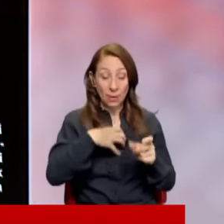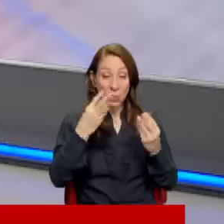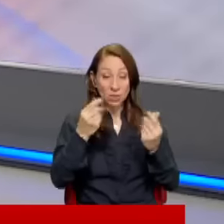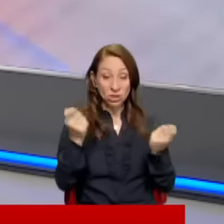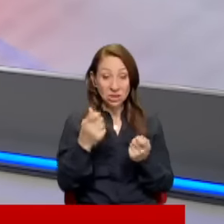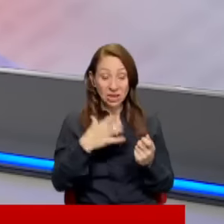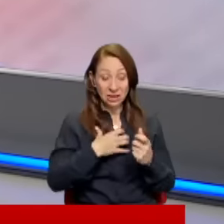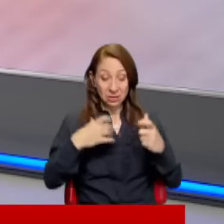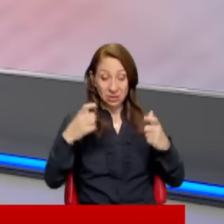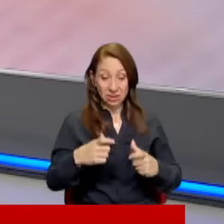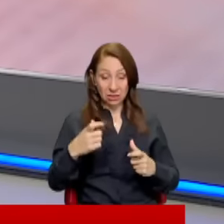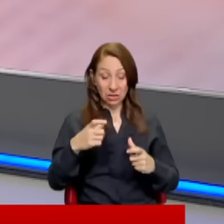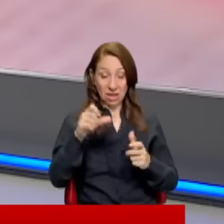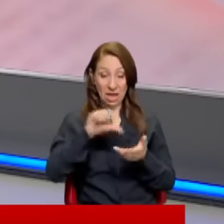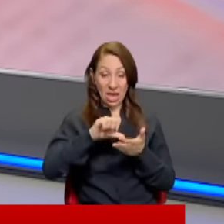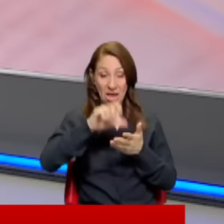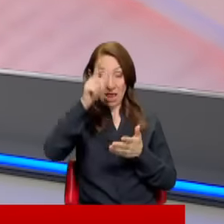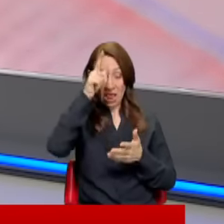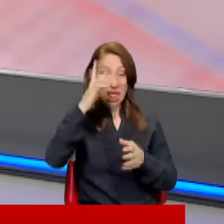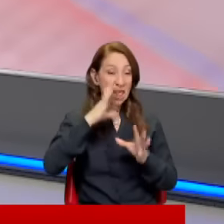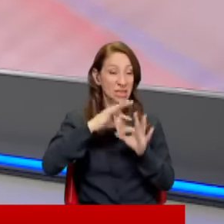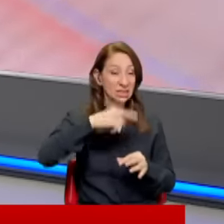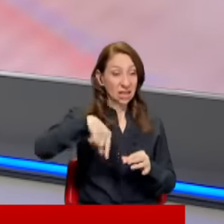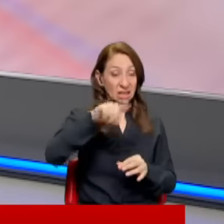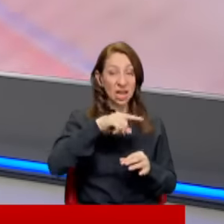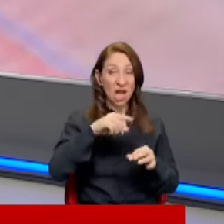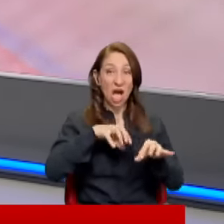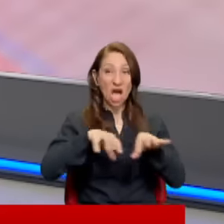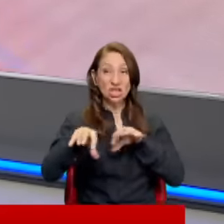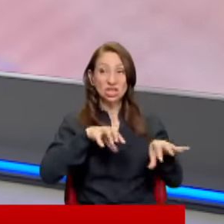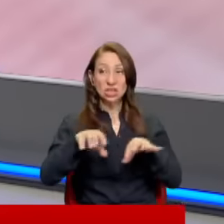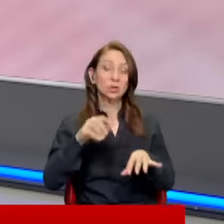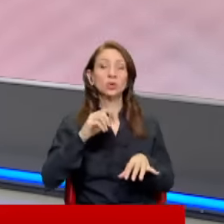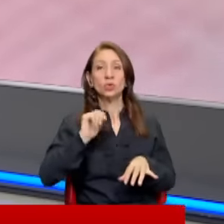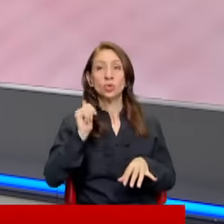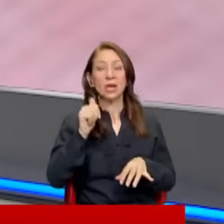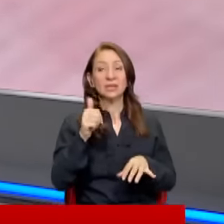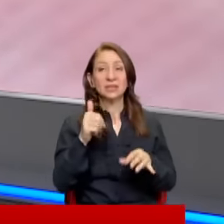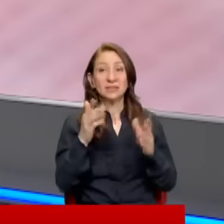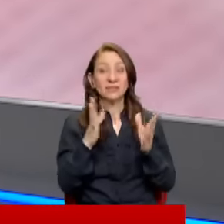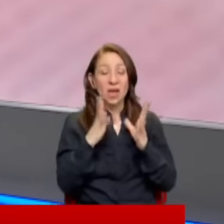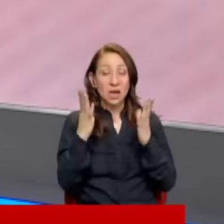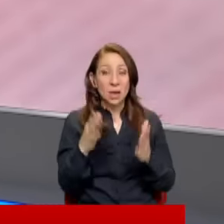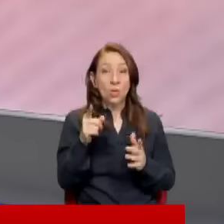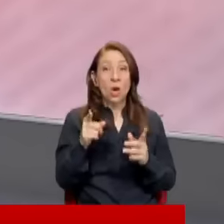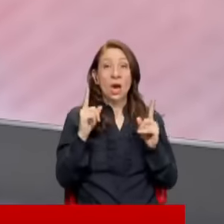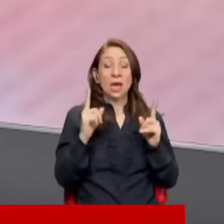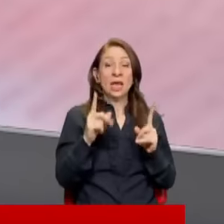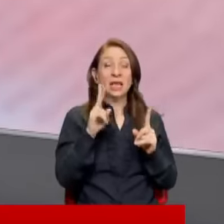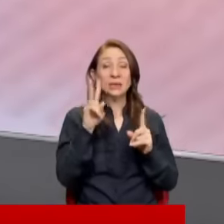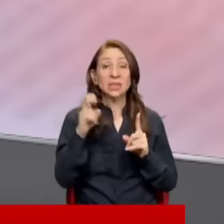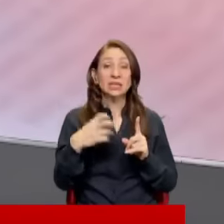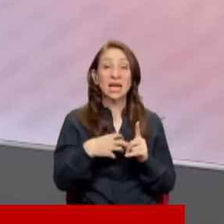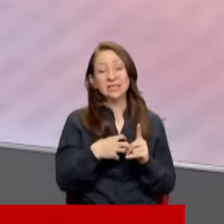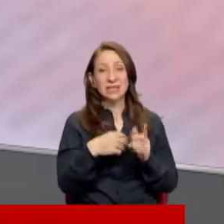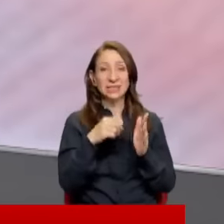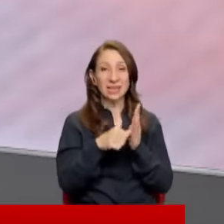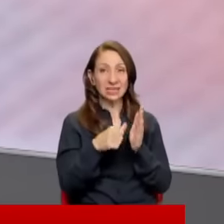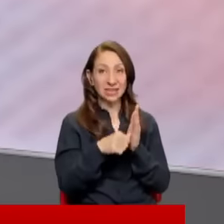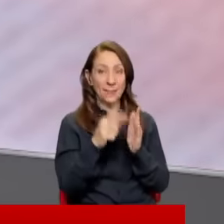kendi ülkesinde Kendi memleketinde insanların da ayrıştığı günlerden geçiyoruz Bu arada 28 Haziran